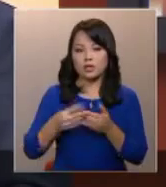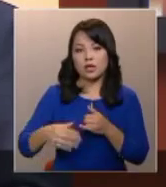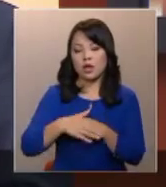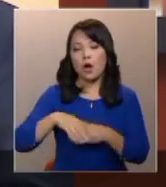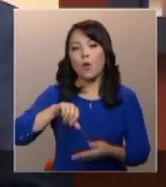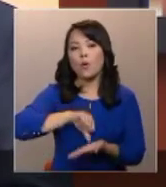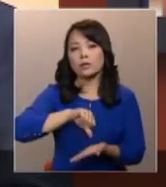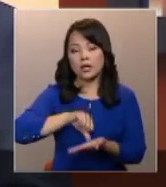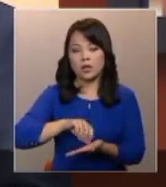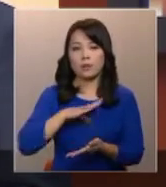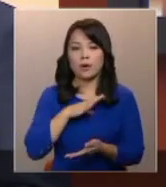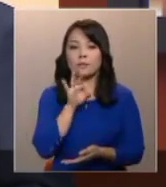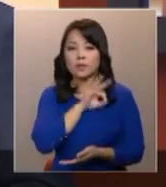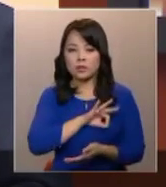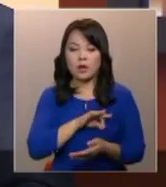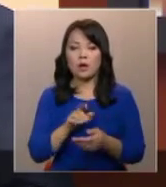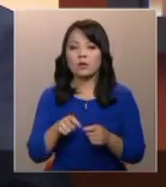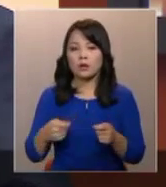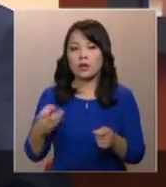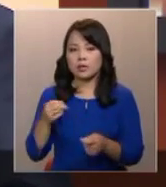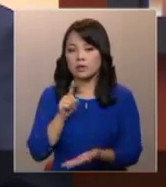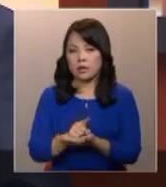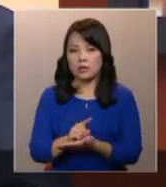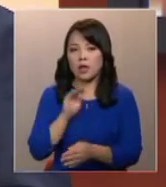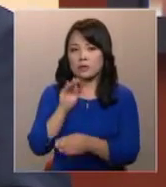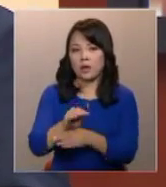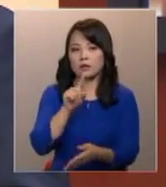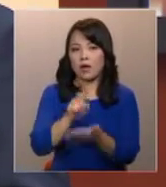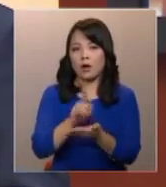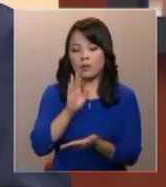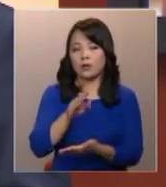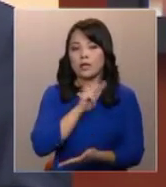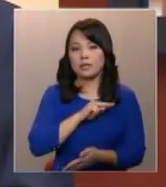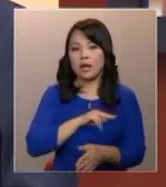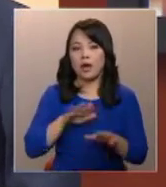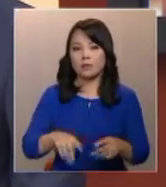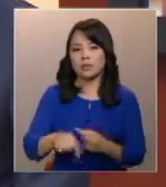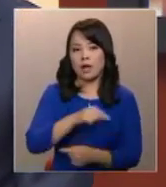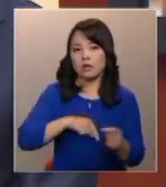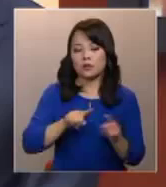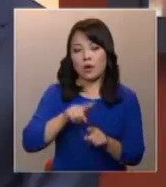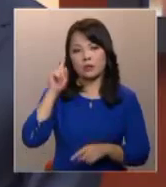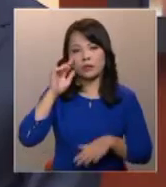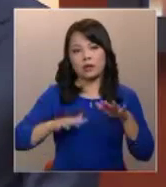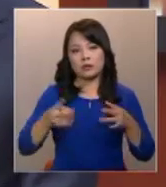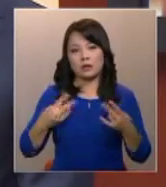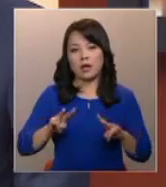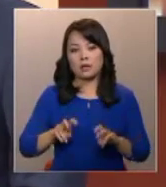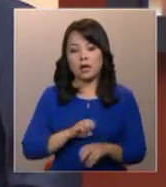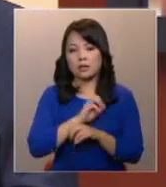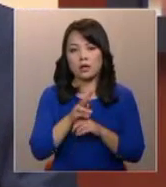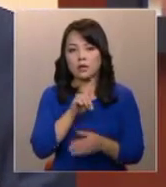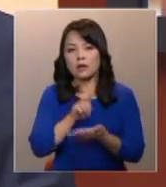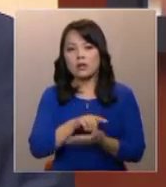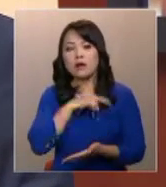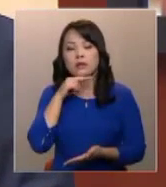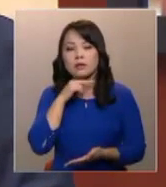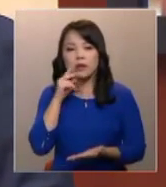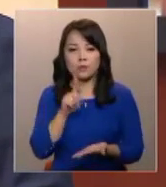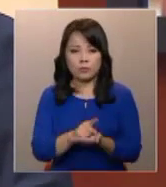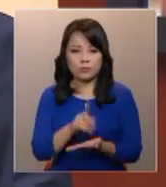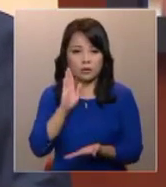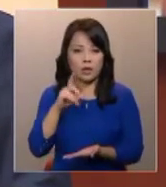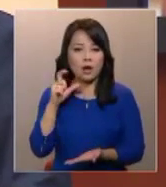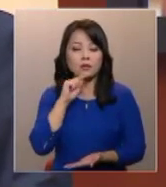қолдану мерзімі ұзартылады. Бұл өз кезегінде кәсіпкерлерге күдіктенбей қаржы салуға жағдай жасайды. Аталған заң жобасы арнайы экономикалық